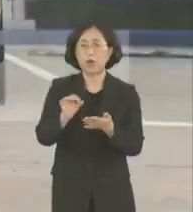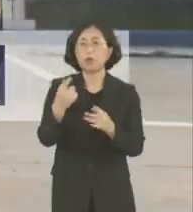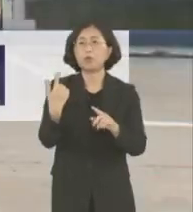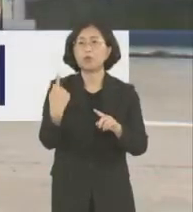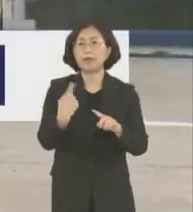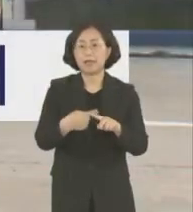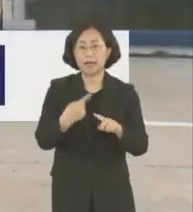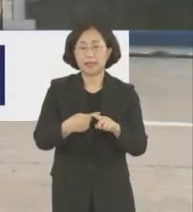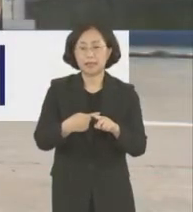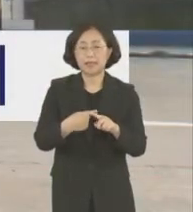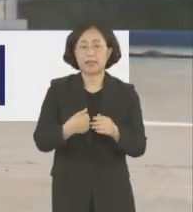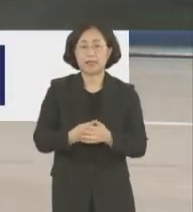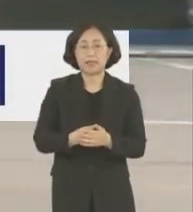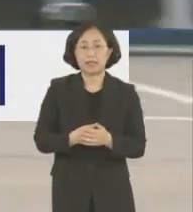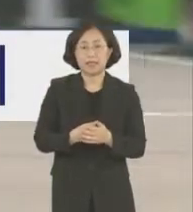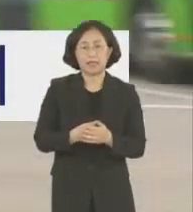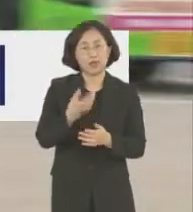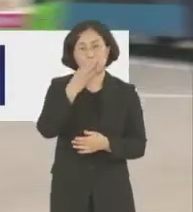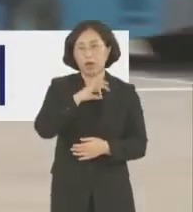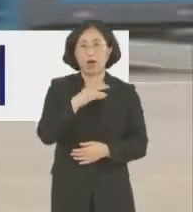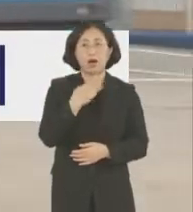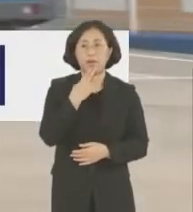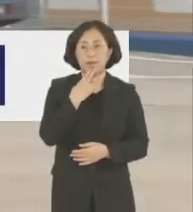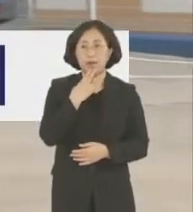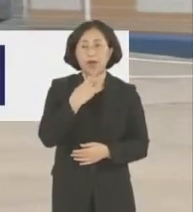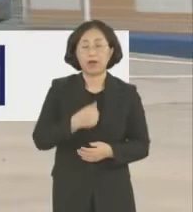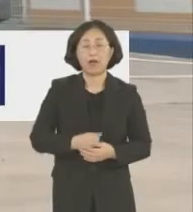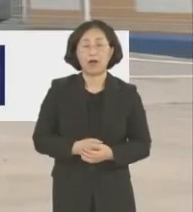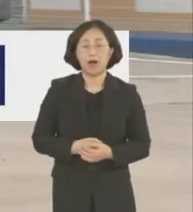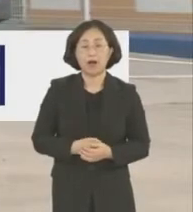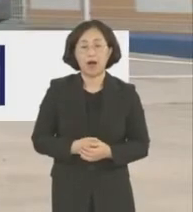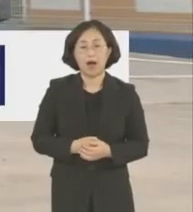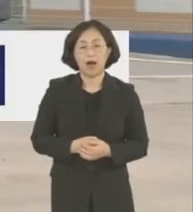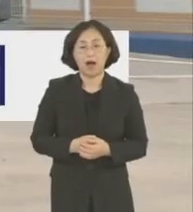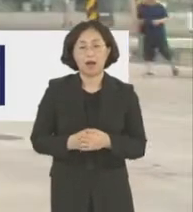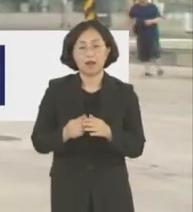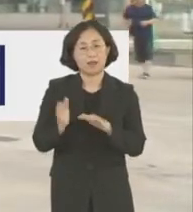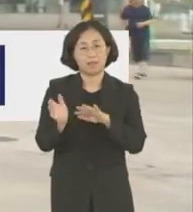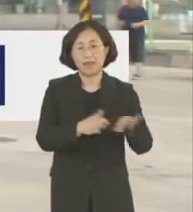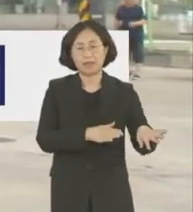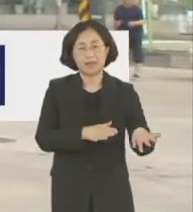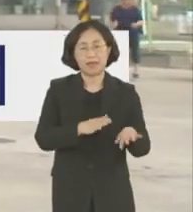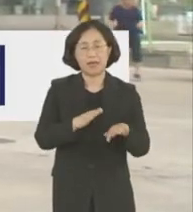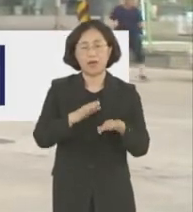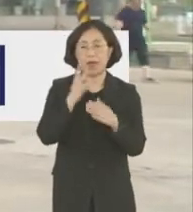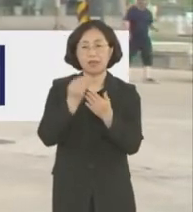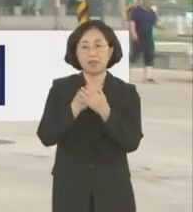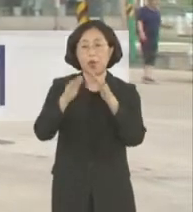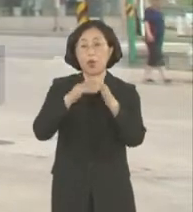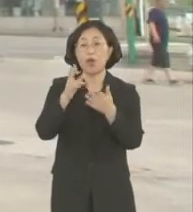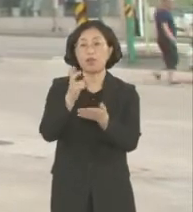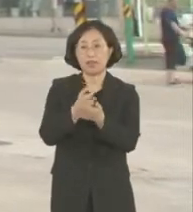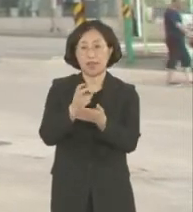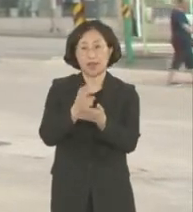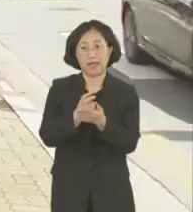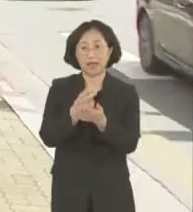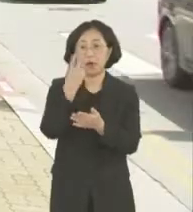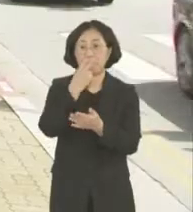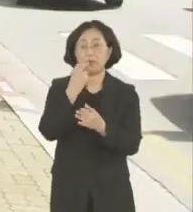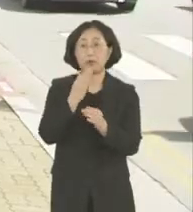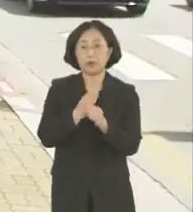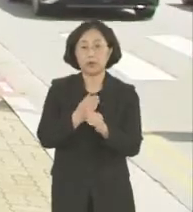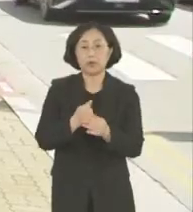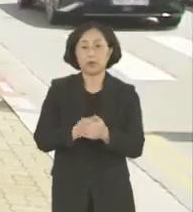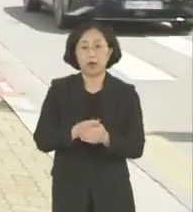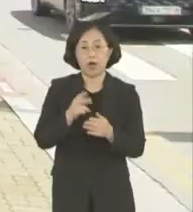최근 충남도의 검토에서도 실효성이 없다는 결론이 나온 바 있어서 배제될 가능성이 큽니다. 따라서 서산시는